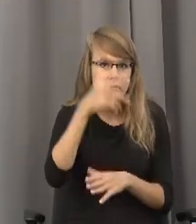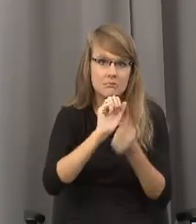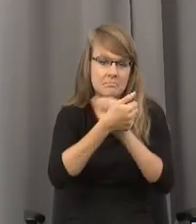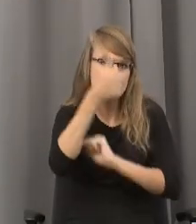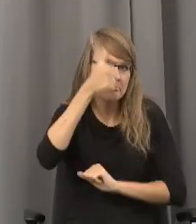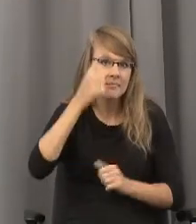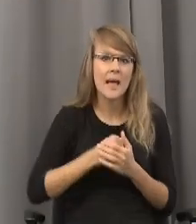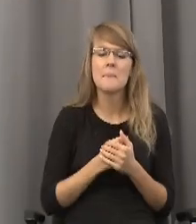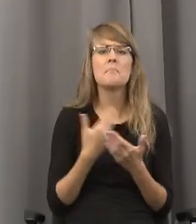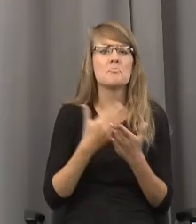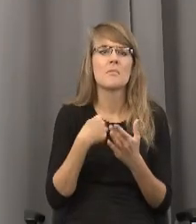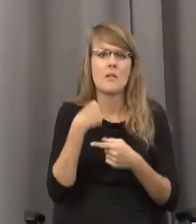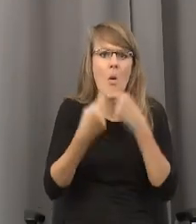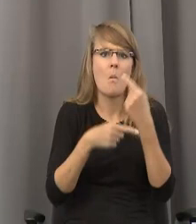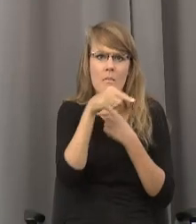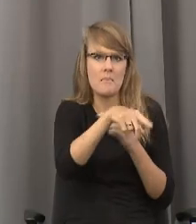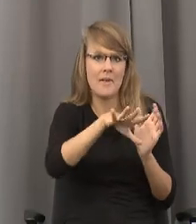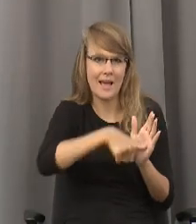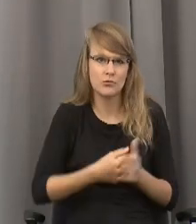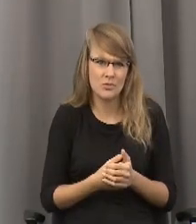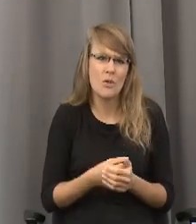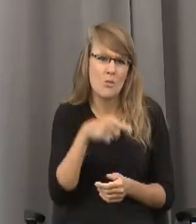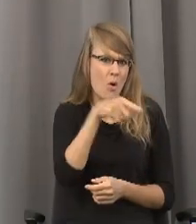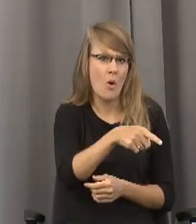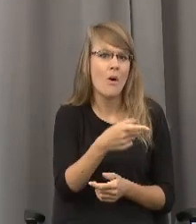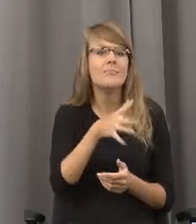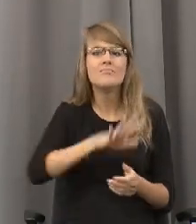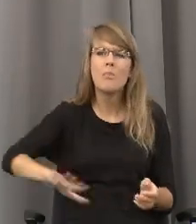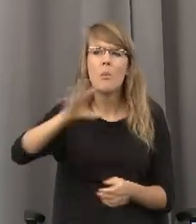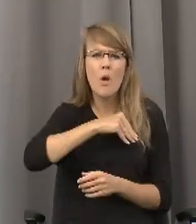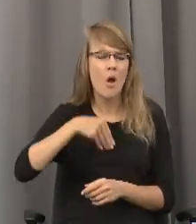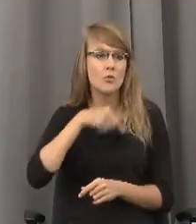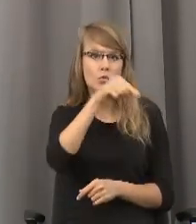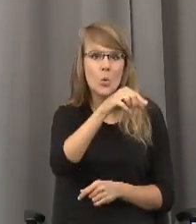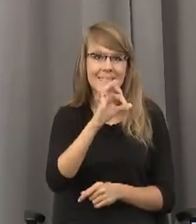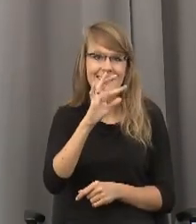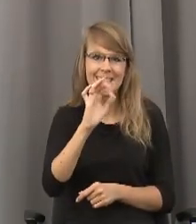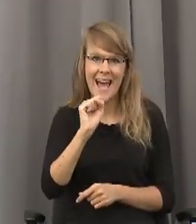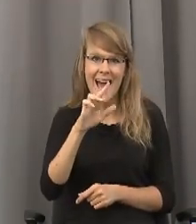jeśli nie najlepszych miast na mapie Polski, jeśli chodzi o wsparcie osób starszych.